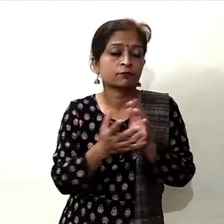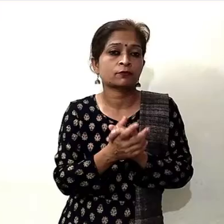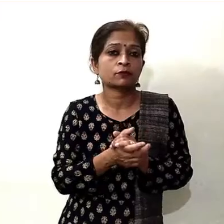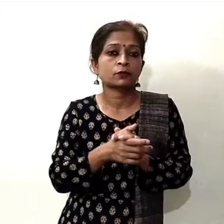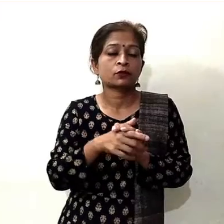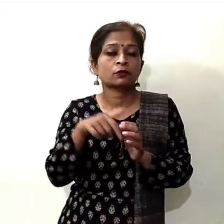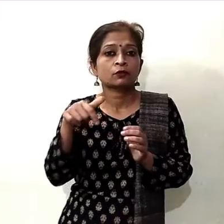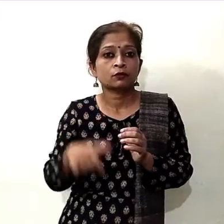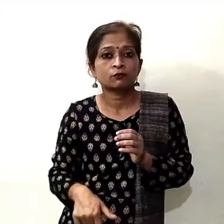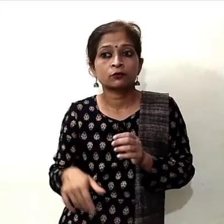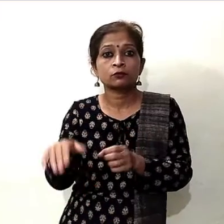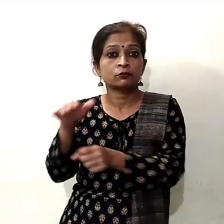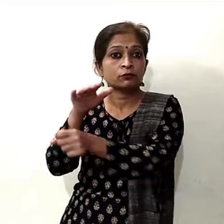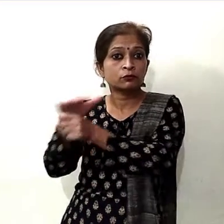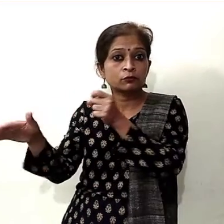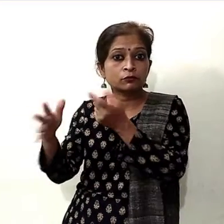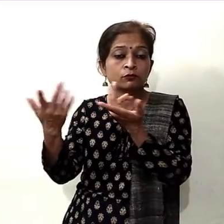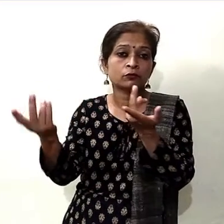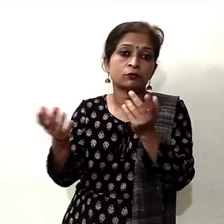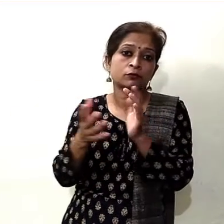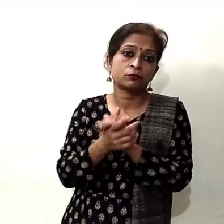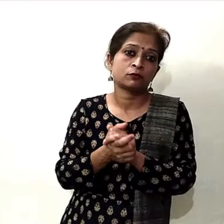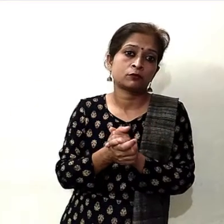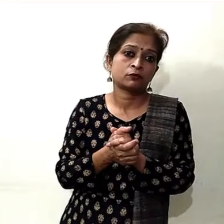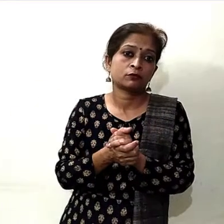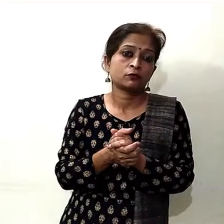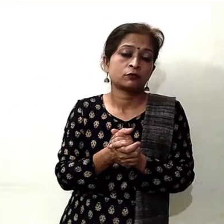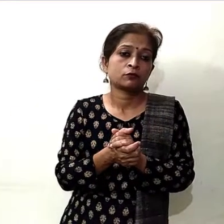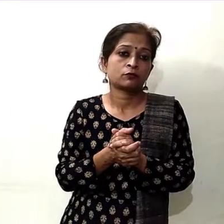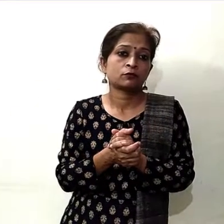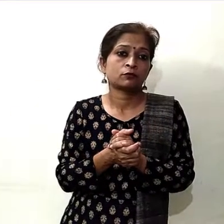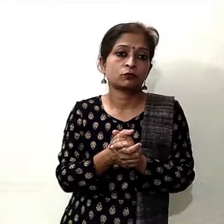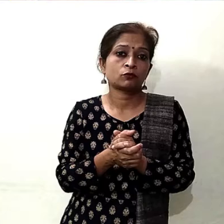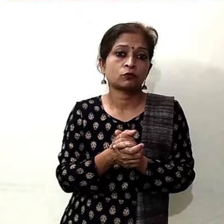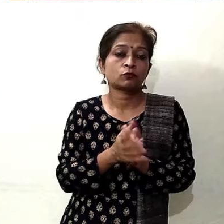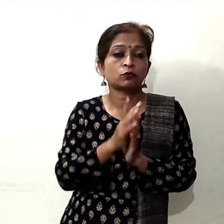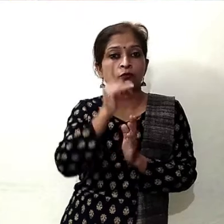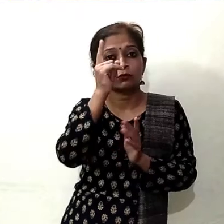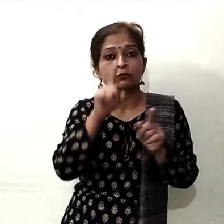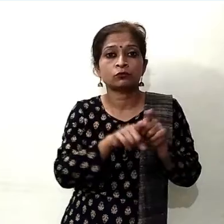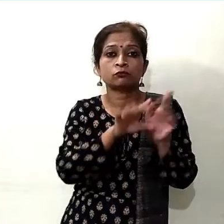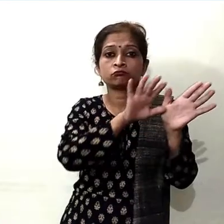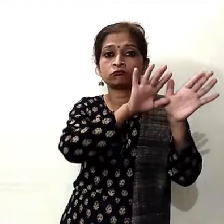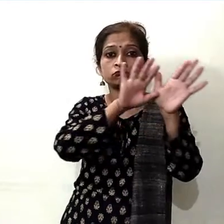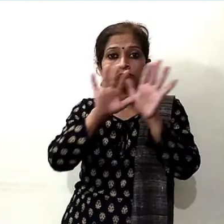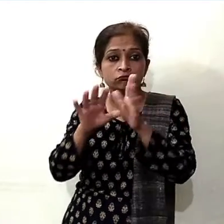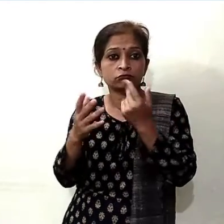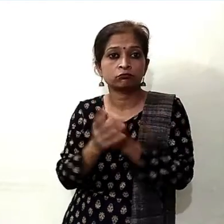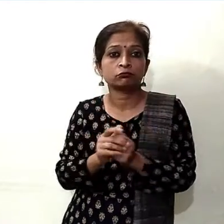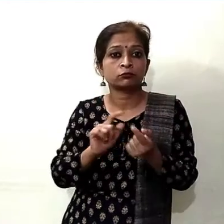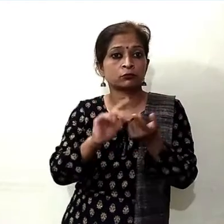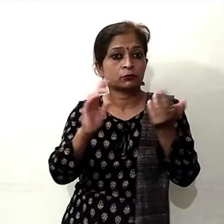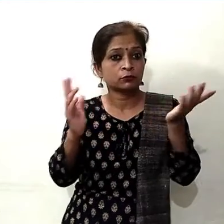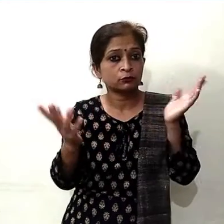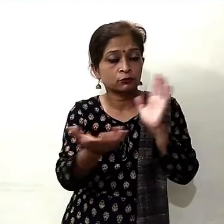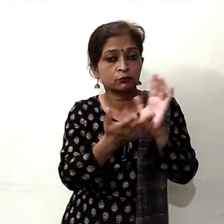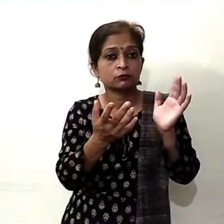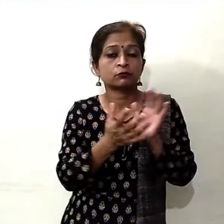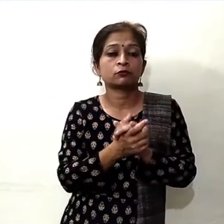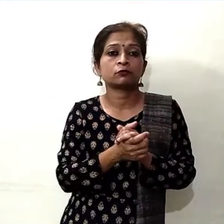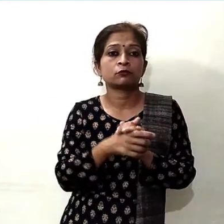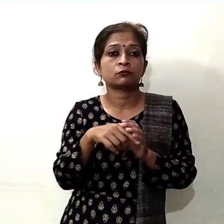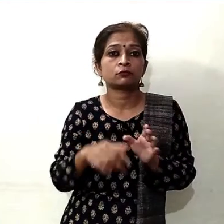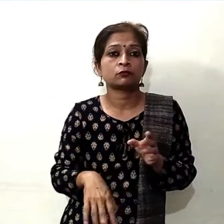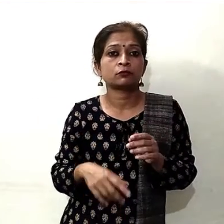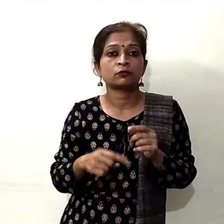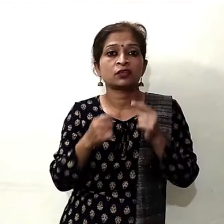उसका नाश करने के लिए वराह अवतार स्वयं आए। पृथ्वी को उन्होंने उद्धार किया, अपने दोनों